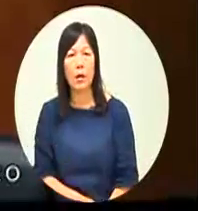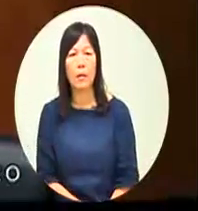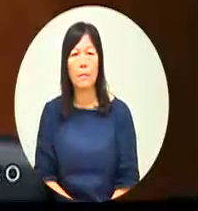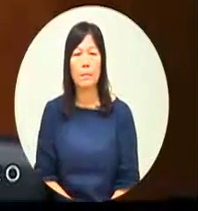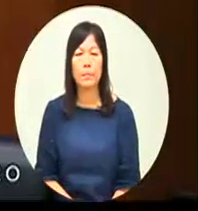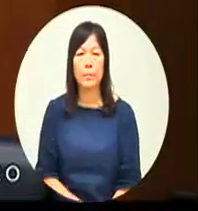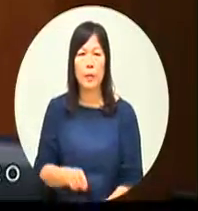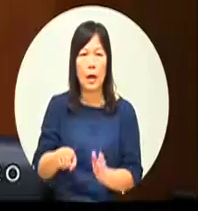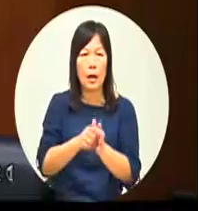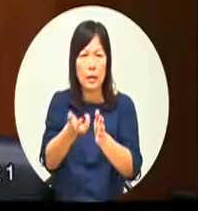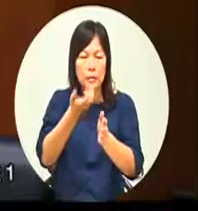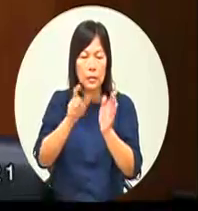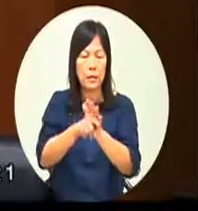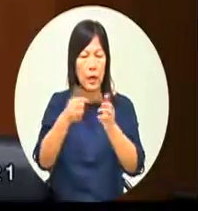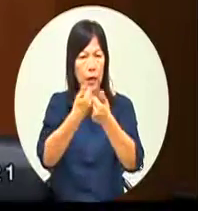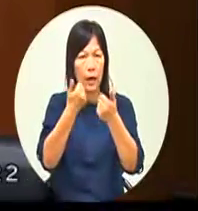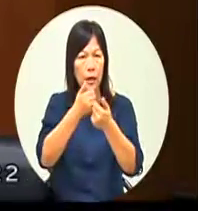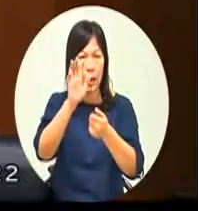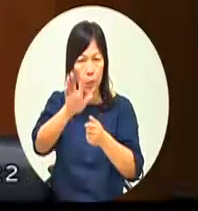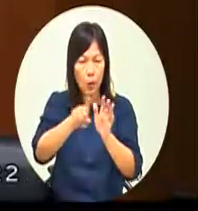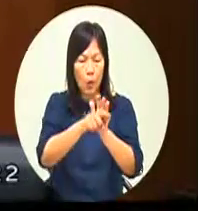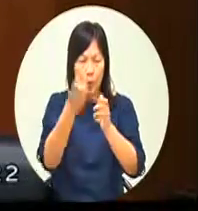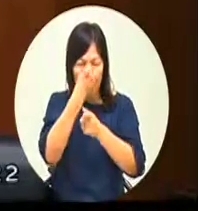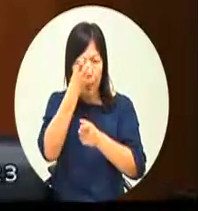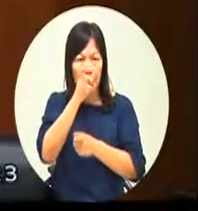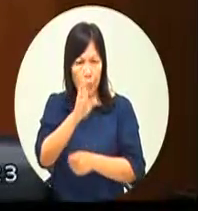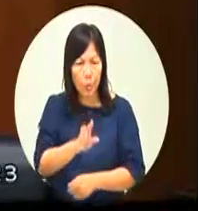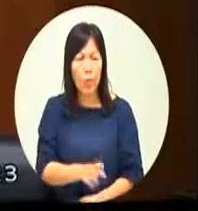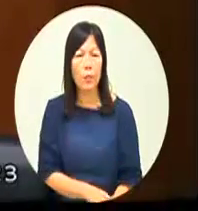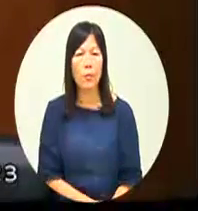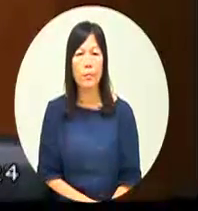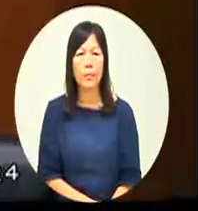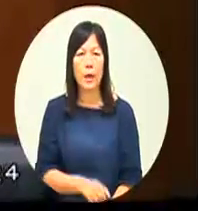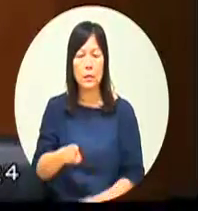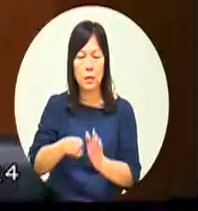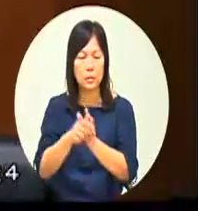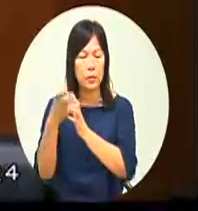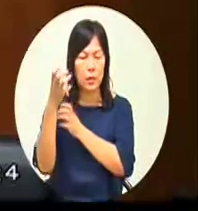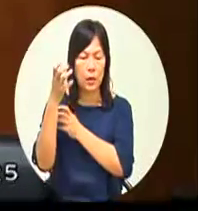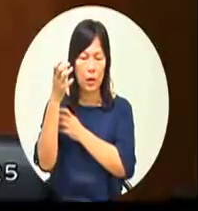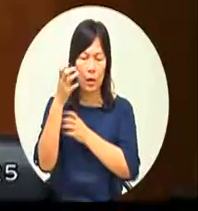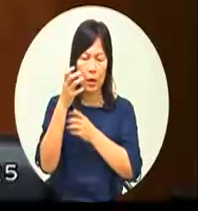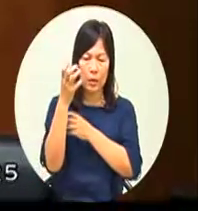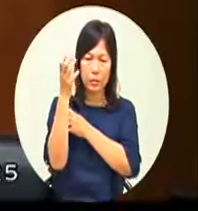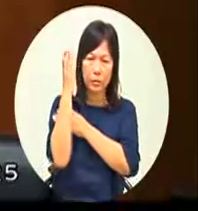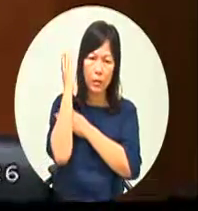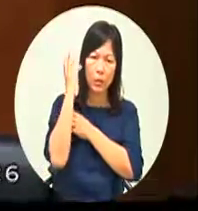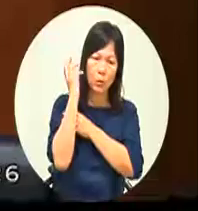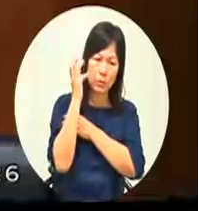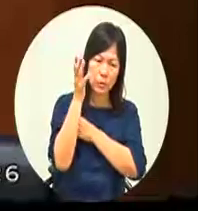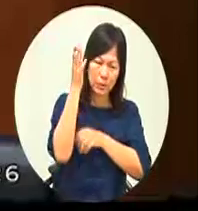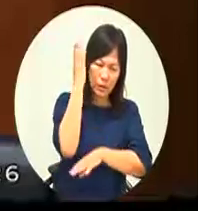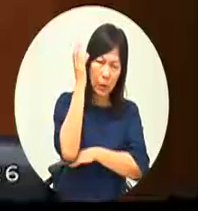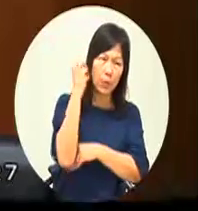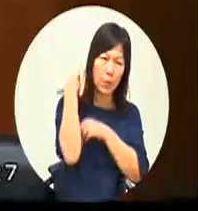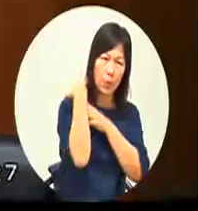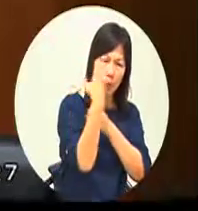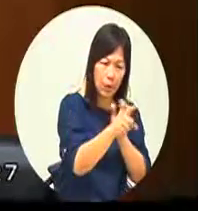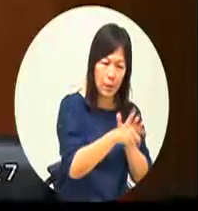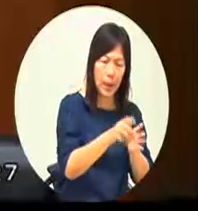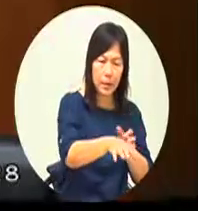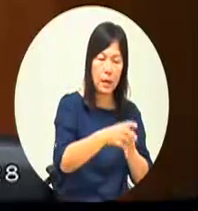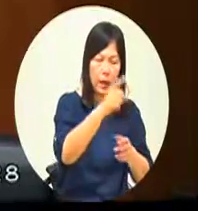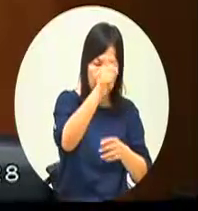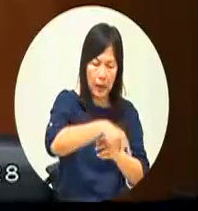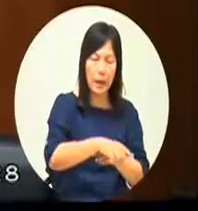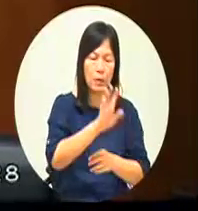官他们有开了一个公平会的审议，那这个公办民营的业者来，他们就有讲这个部分，我跟李乔鲁议员我们都有